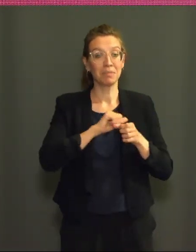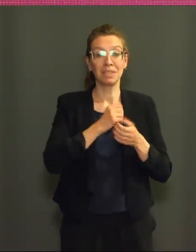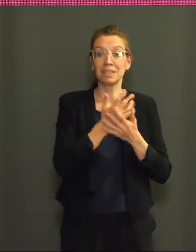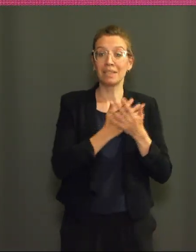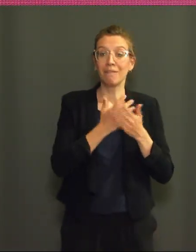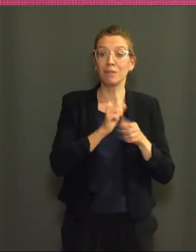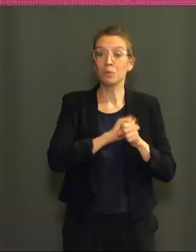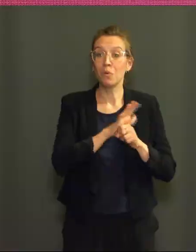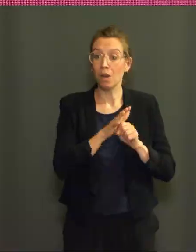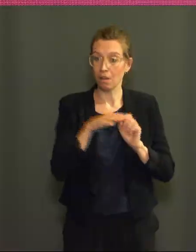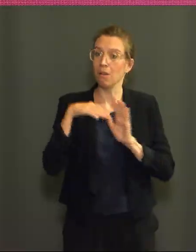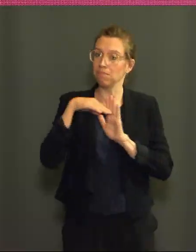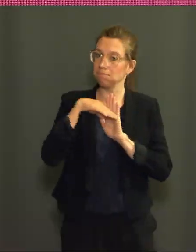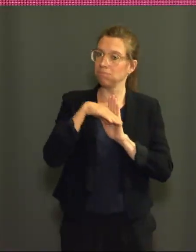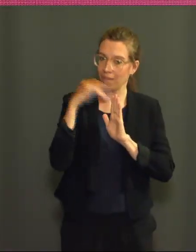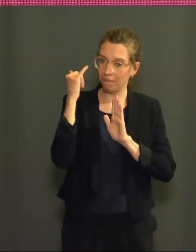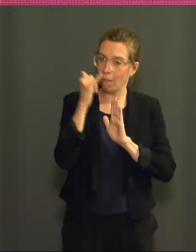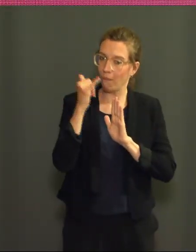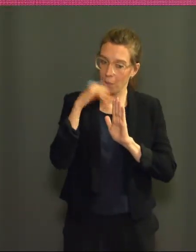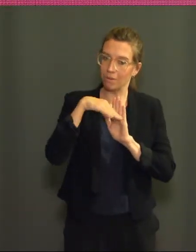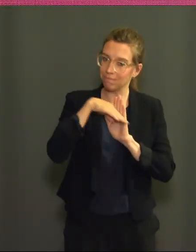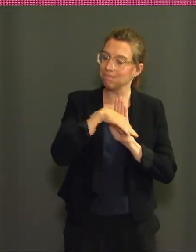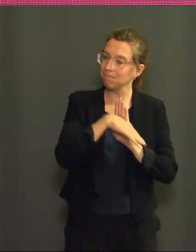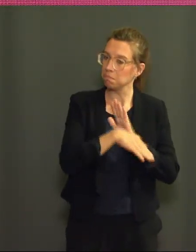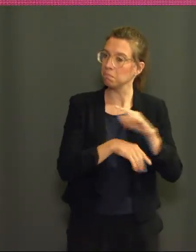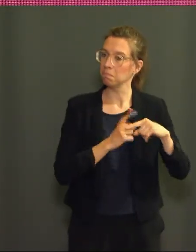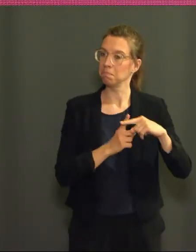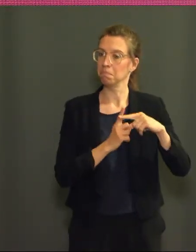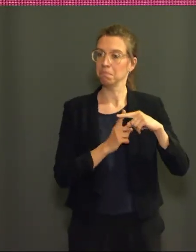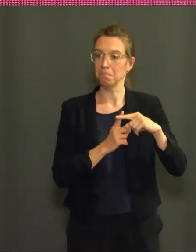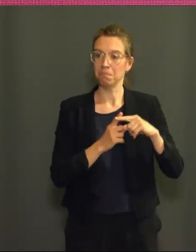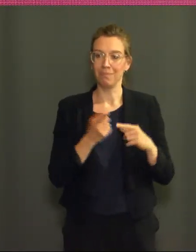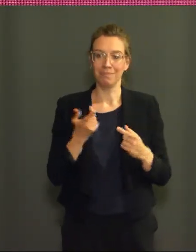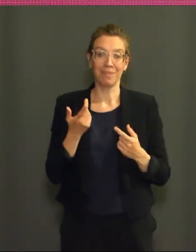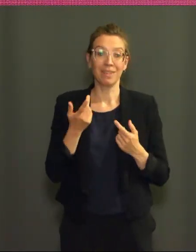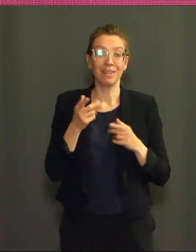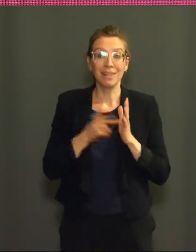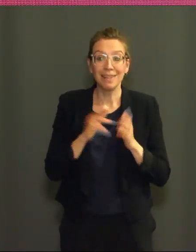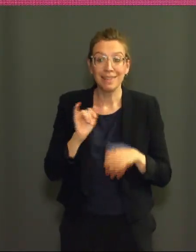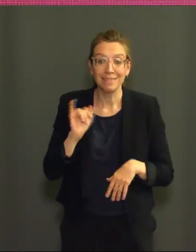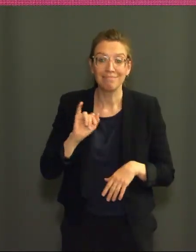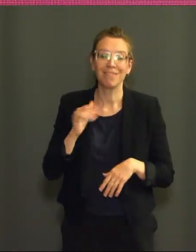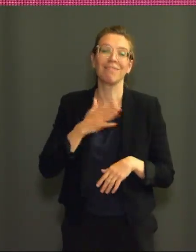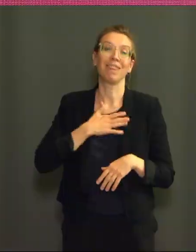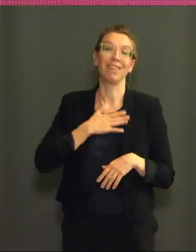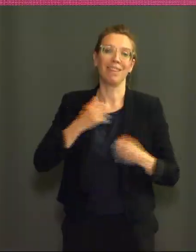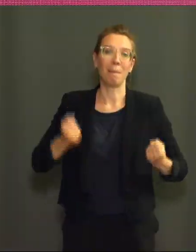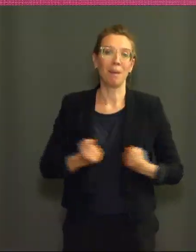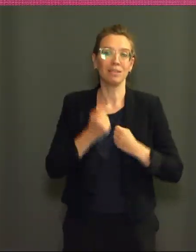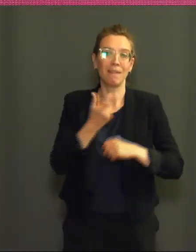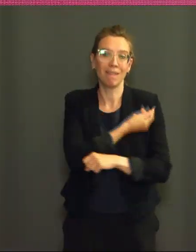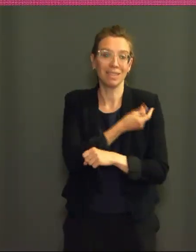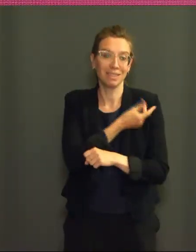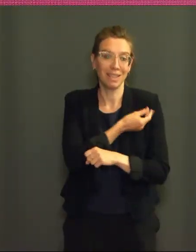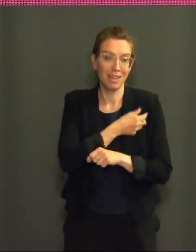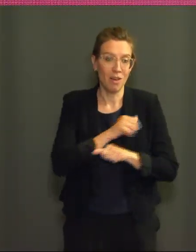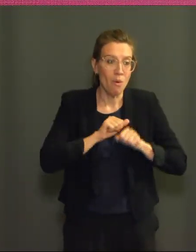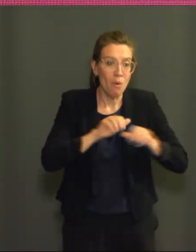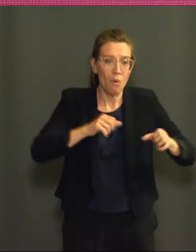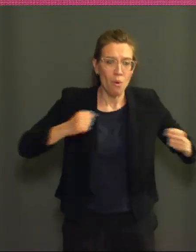verder. Aangedreven door de immer uitbreidende vaccinatiecampagne en het goede weer. De